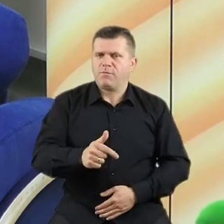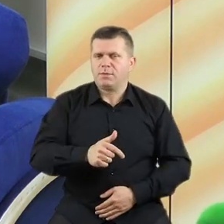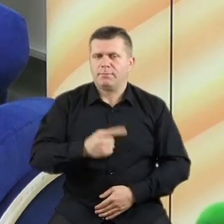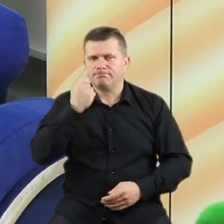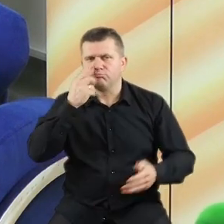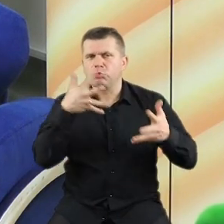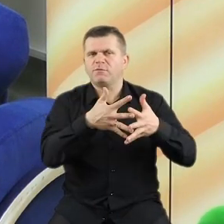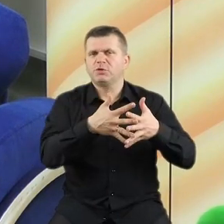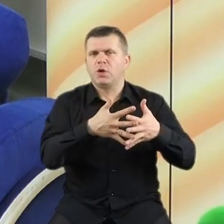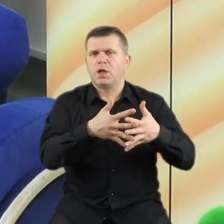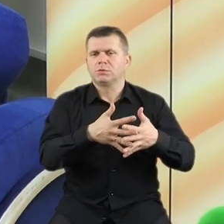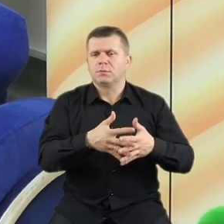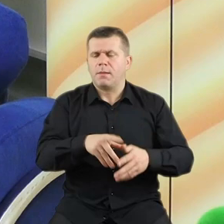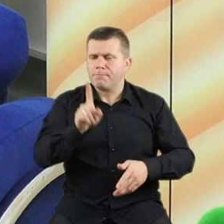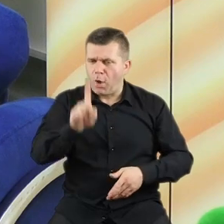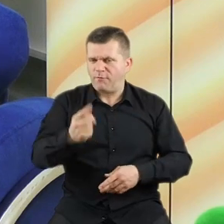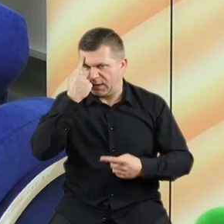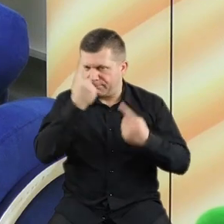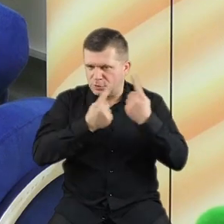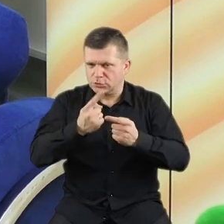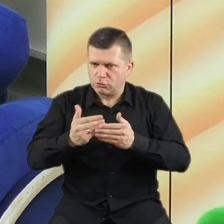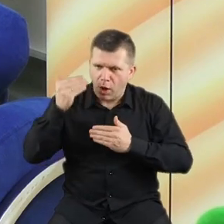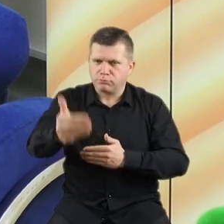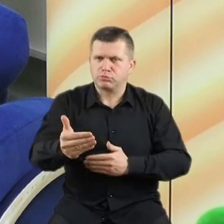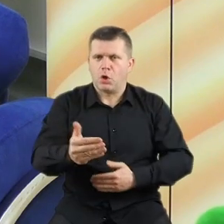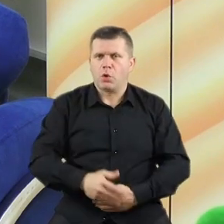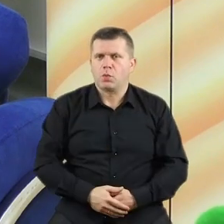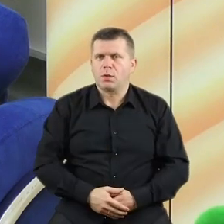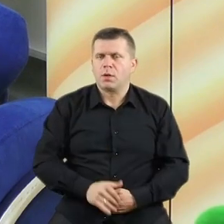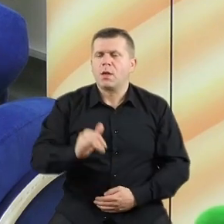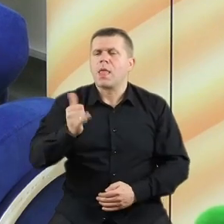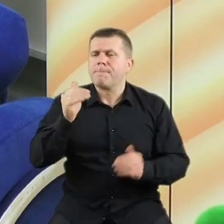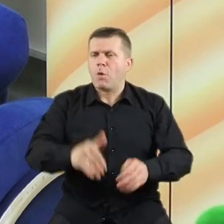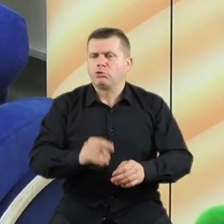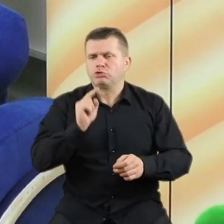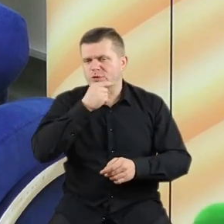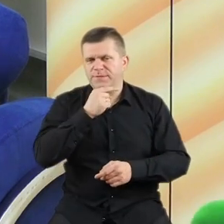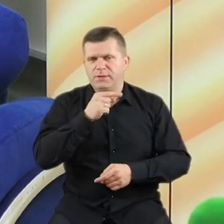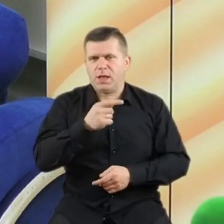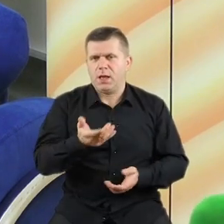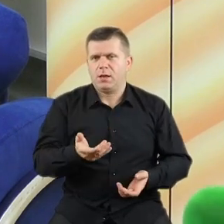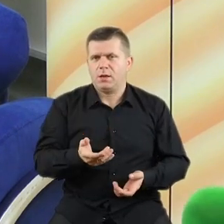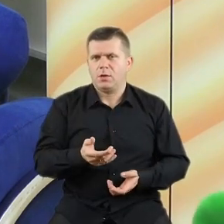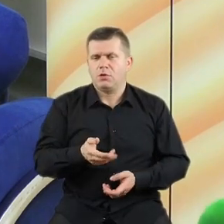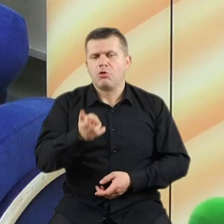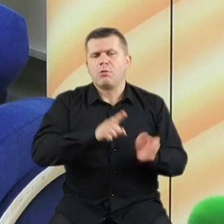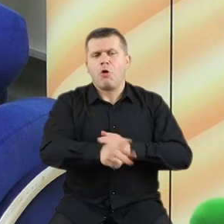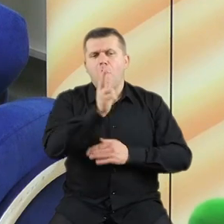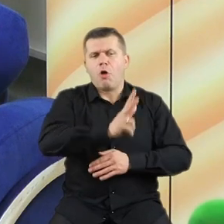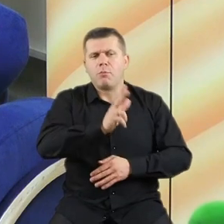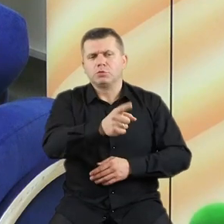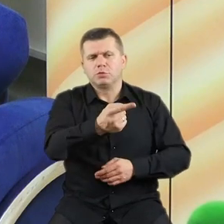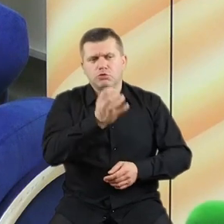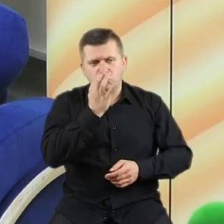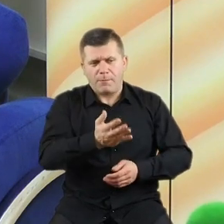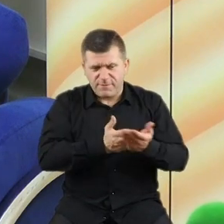była przewidzieć, tylko to trudno przewidzieć, ale powinnam myśleć naprzód, jaka krzywda się może stać komuś, kto